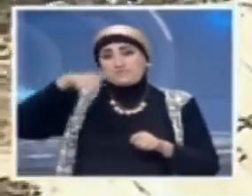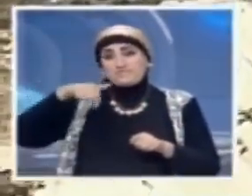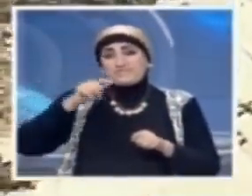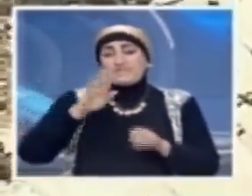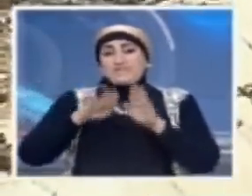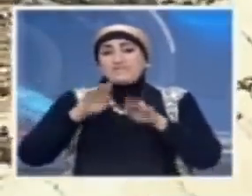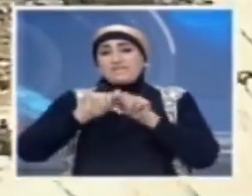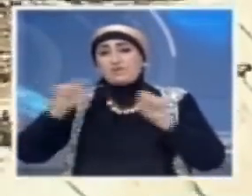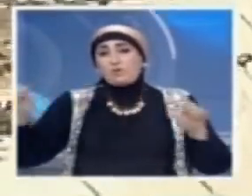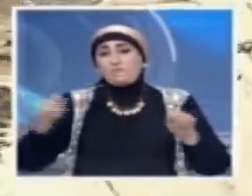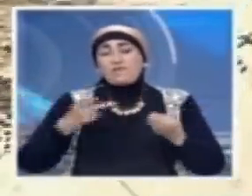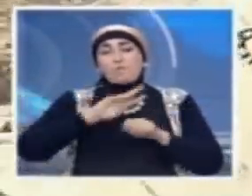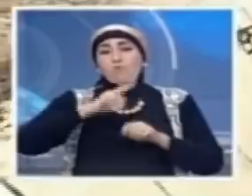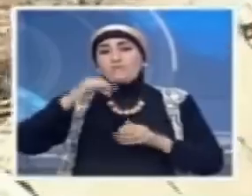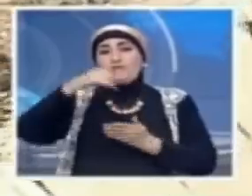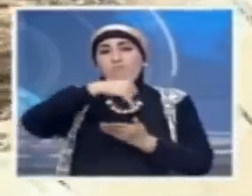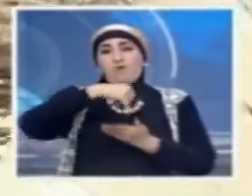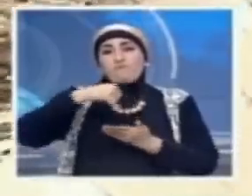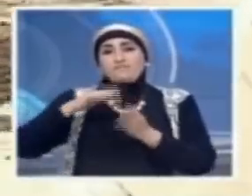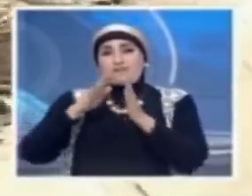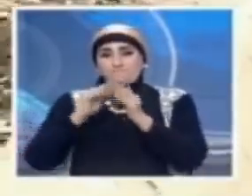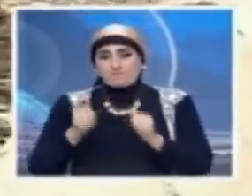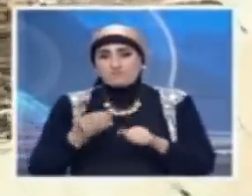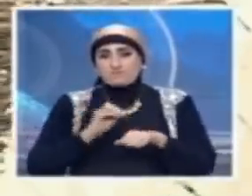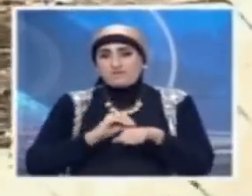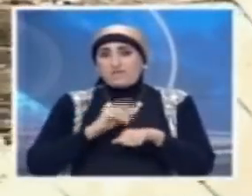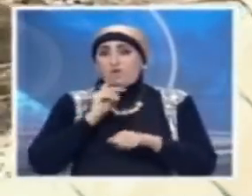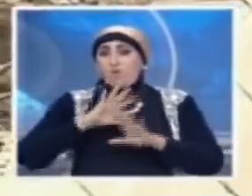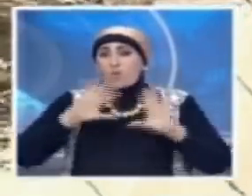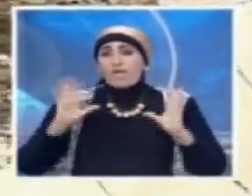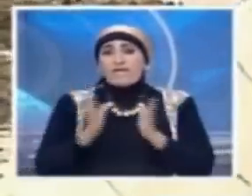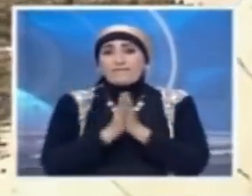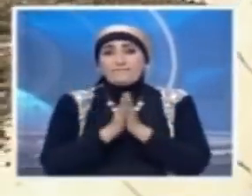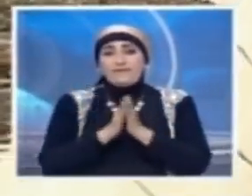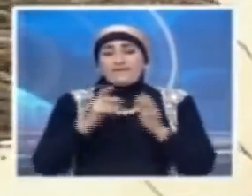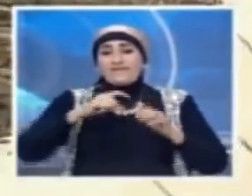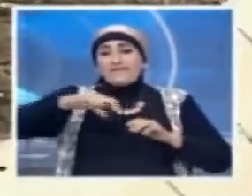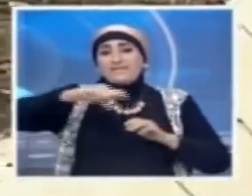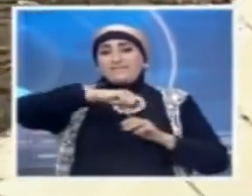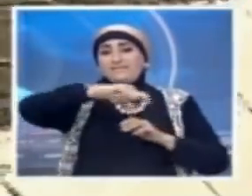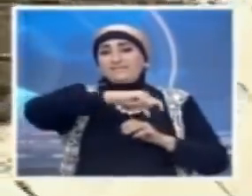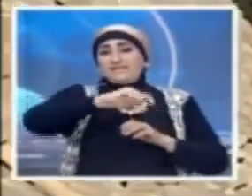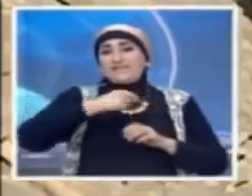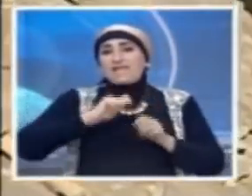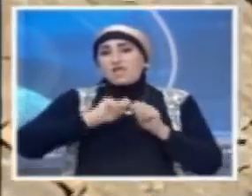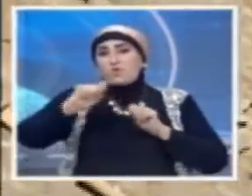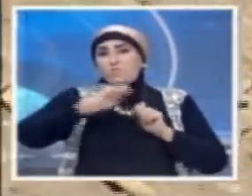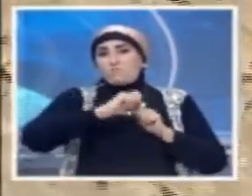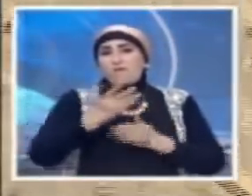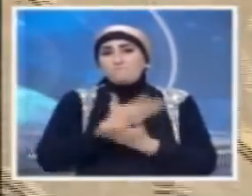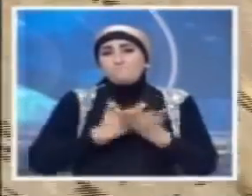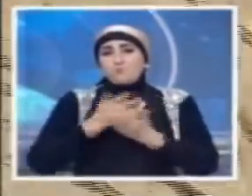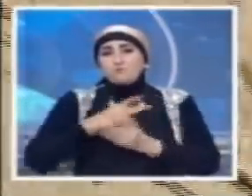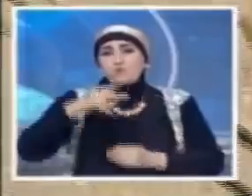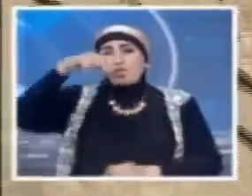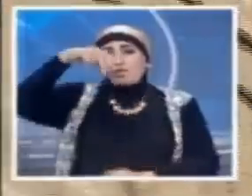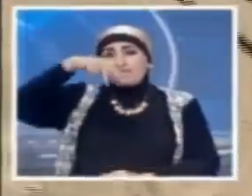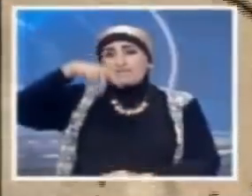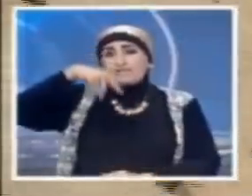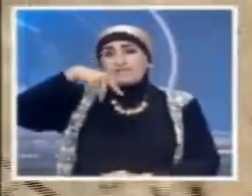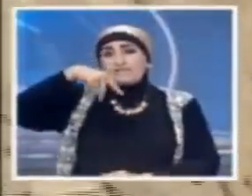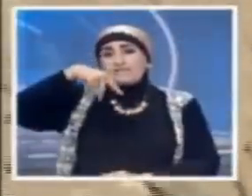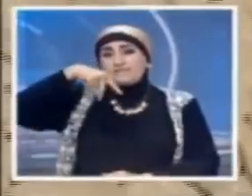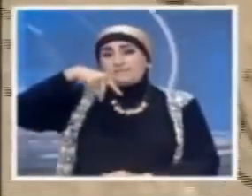1667 كيلومترا بمختلف محافظات الجمهورية، ليصل إجمالي أطوال الترع التي شملها المشروع